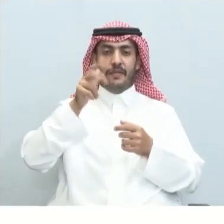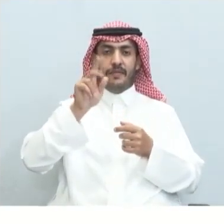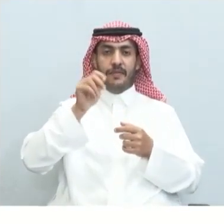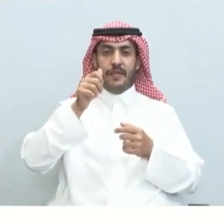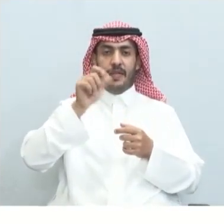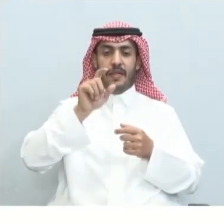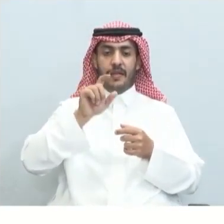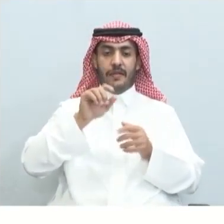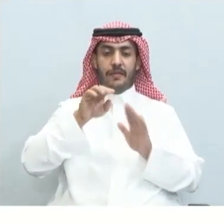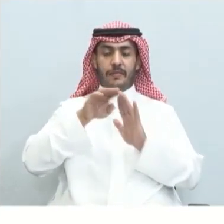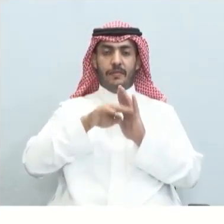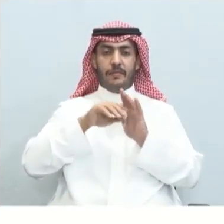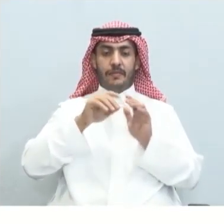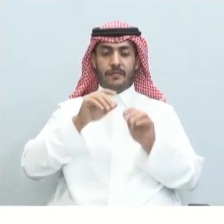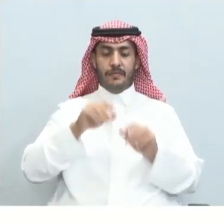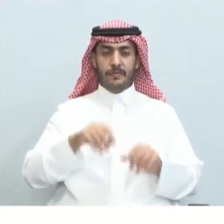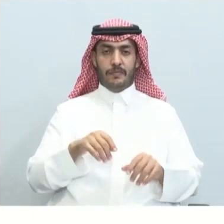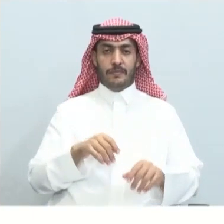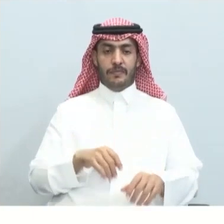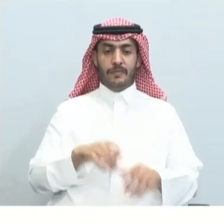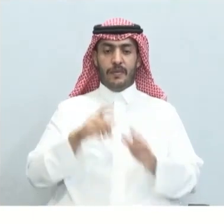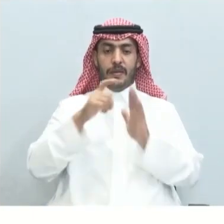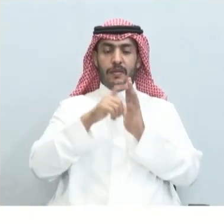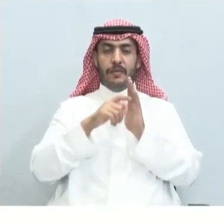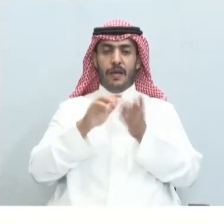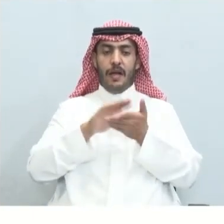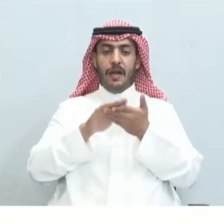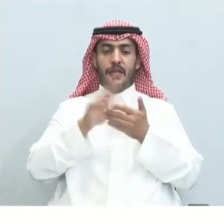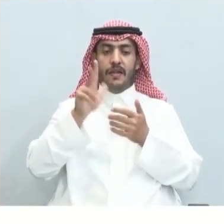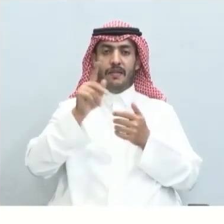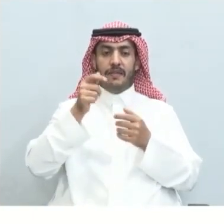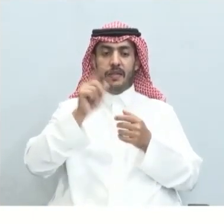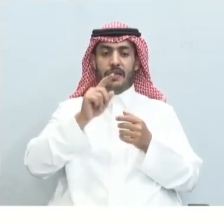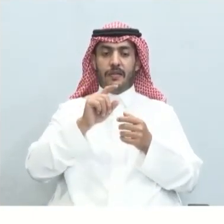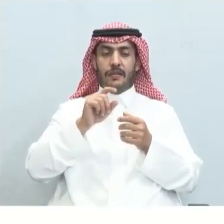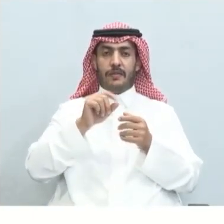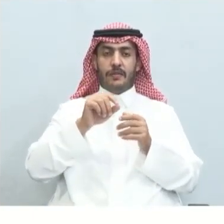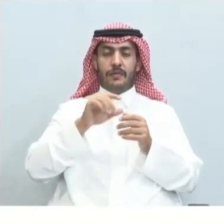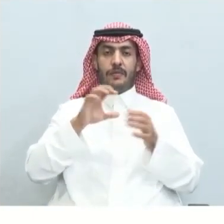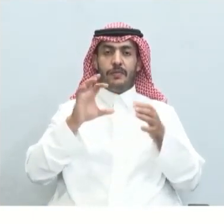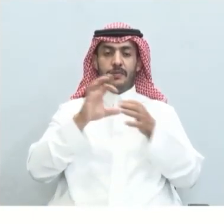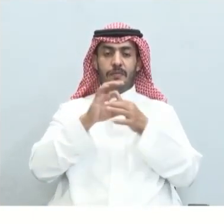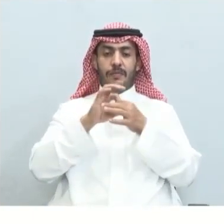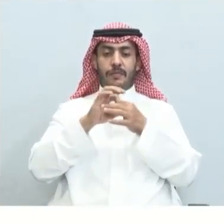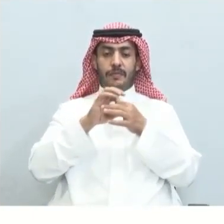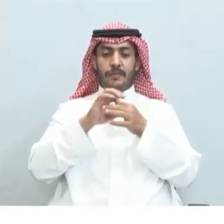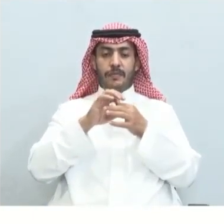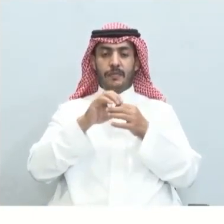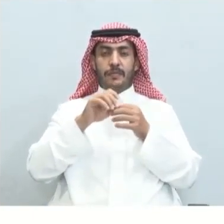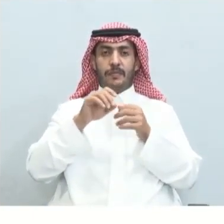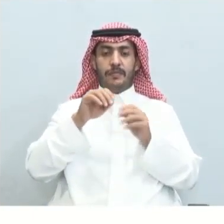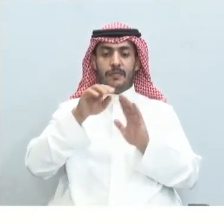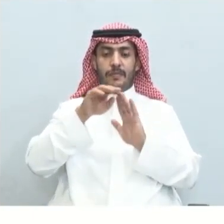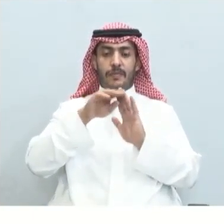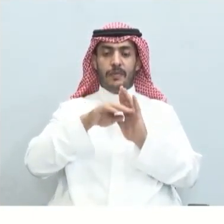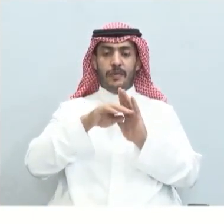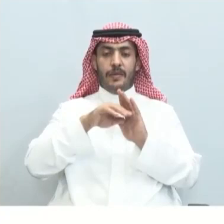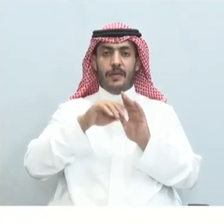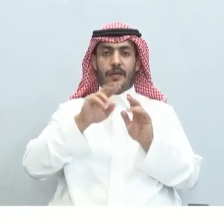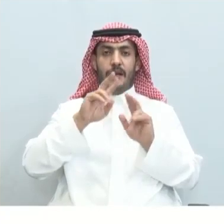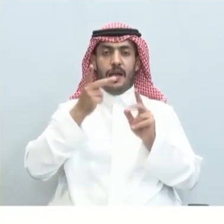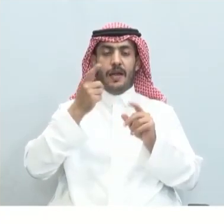يعني بماذا دراسه ماذا انظمه الارض والفضاء ويتضمن دراسه الاشياء غير